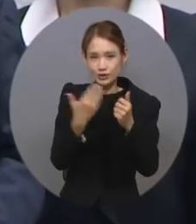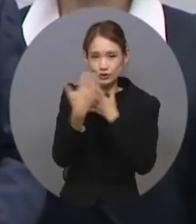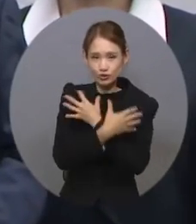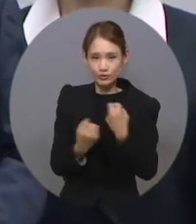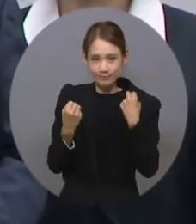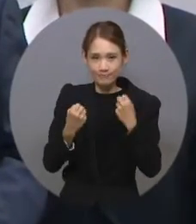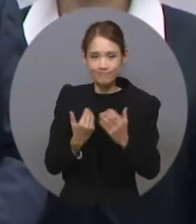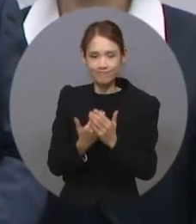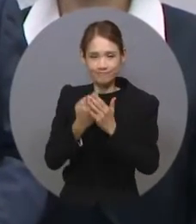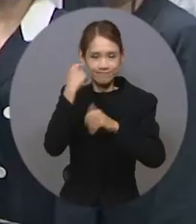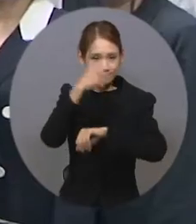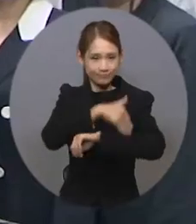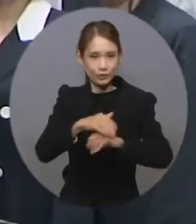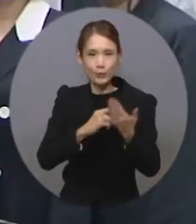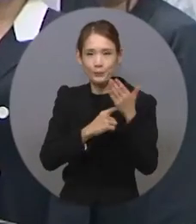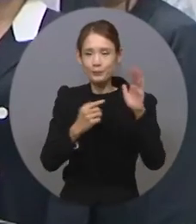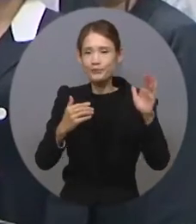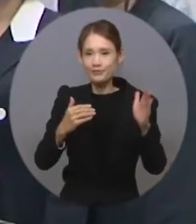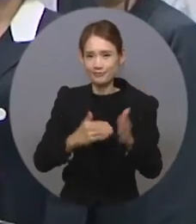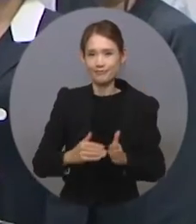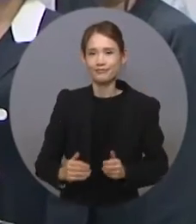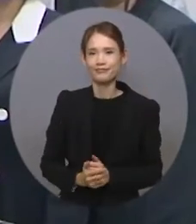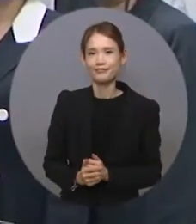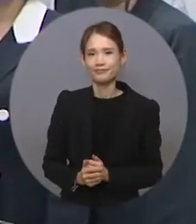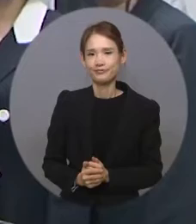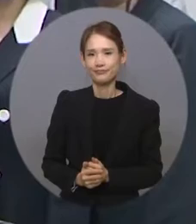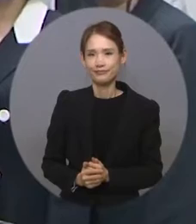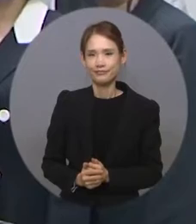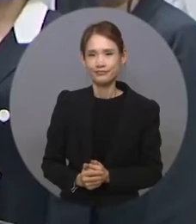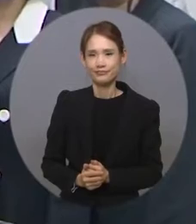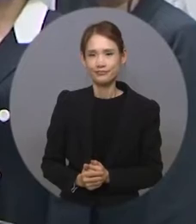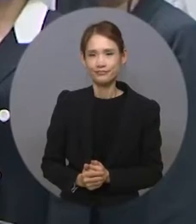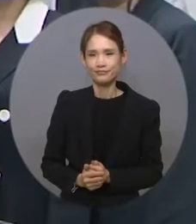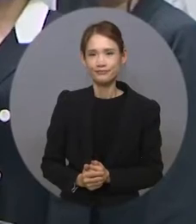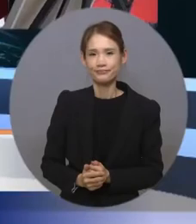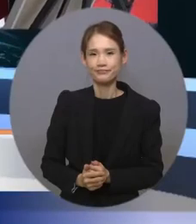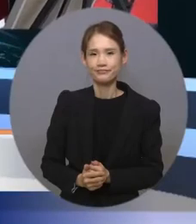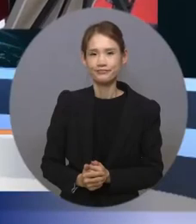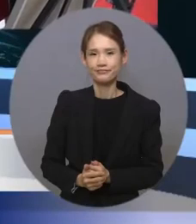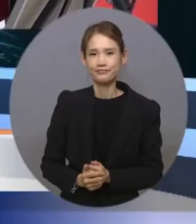증진에 기여하겠다고 밝혔습니다. 지금까지 복지TV 부산방송 황병양입니다.